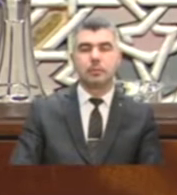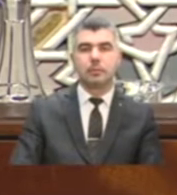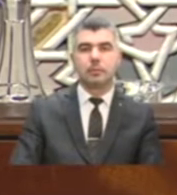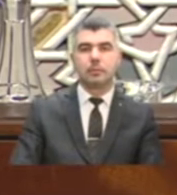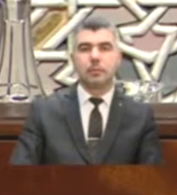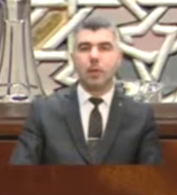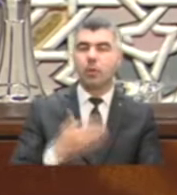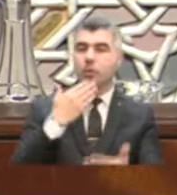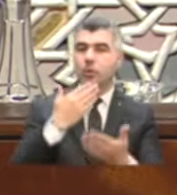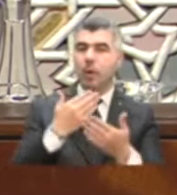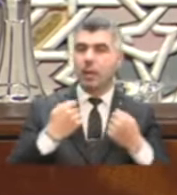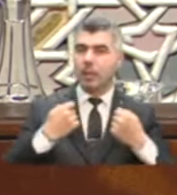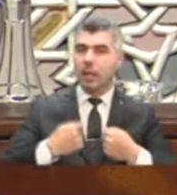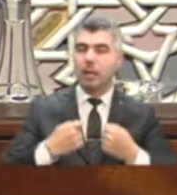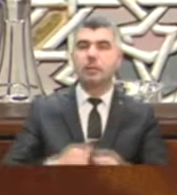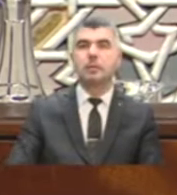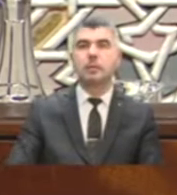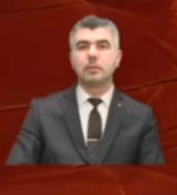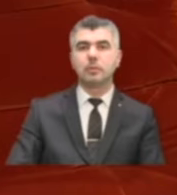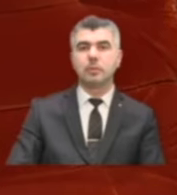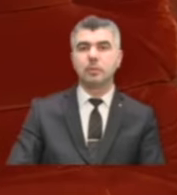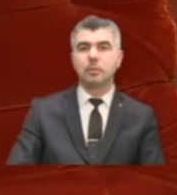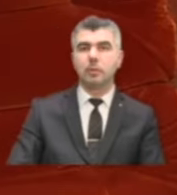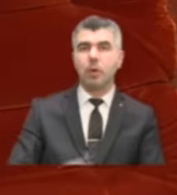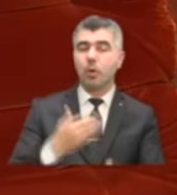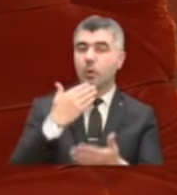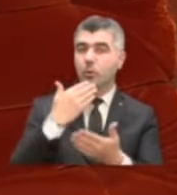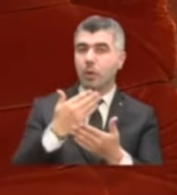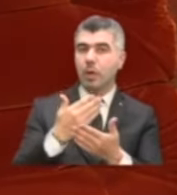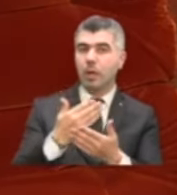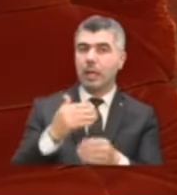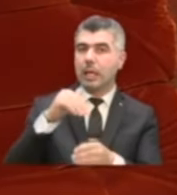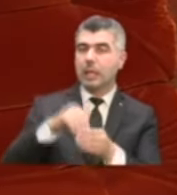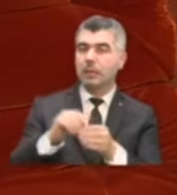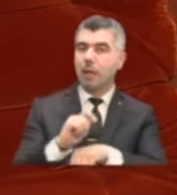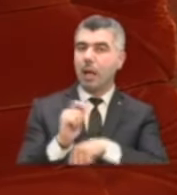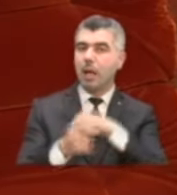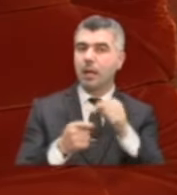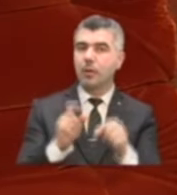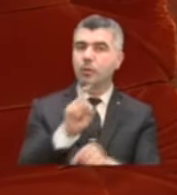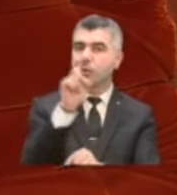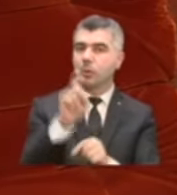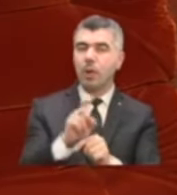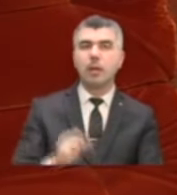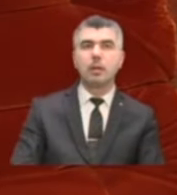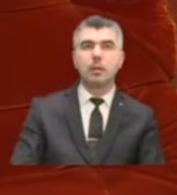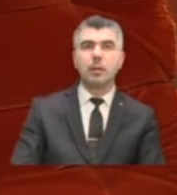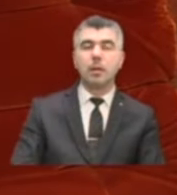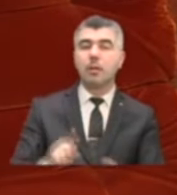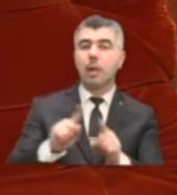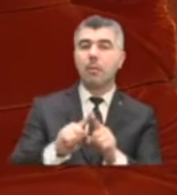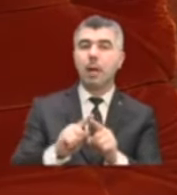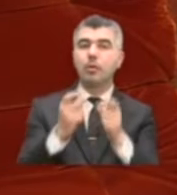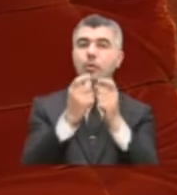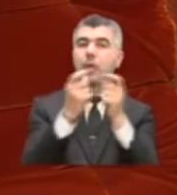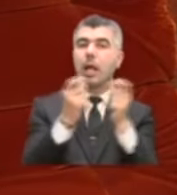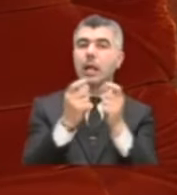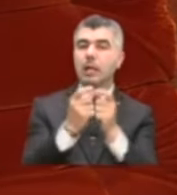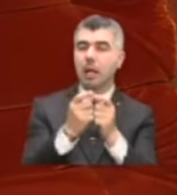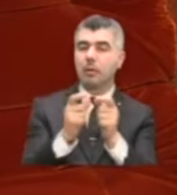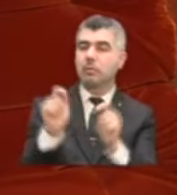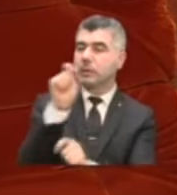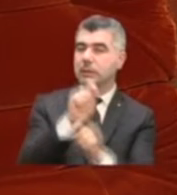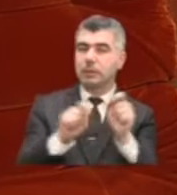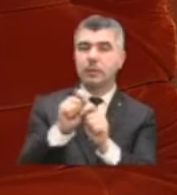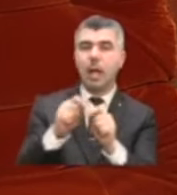شكرا السيد الرئيس المحترم، وشكرا السيد النائب المحترم من الفريق الحركي على هذا السؤال حول لاسامير وحول التكرير ديال البترول في